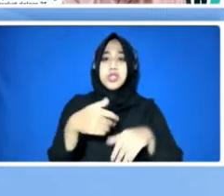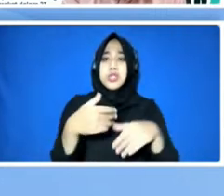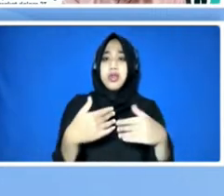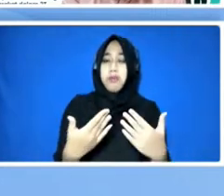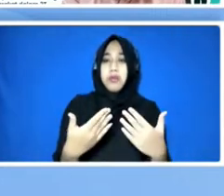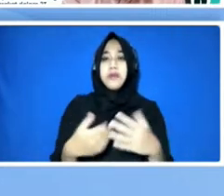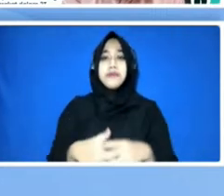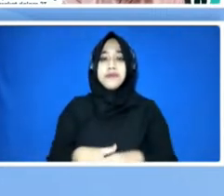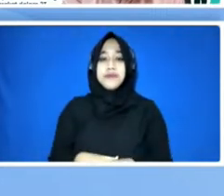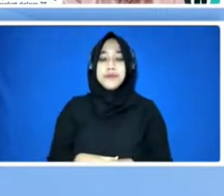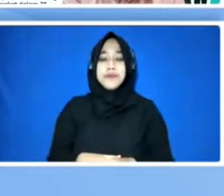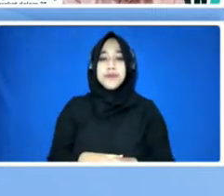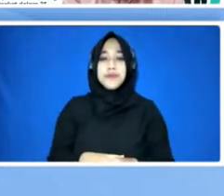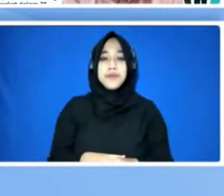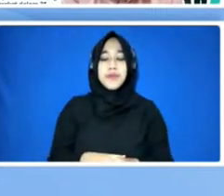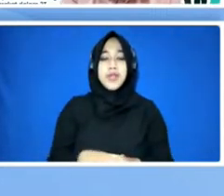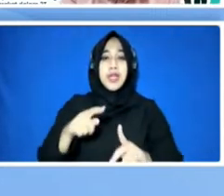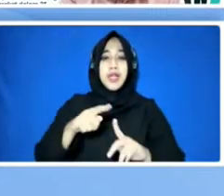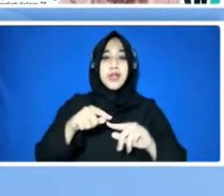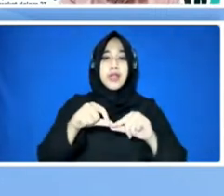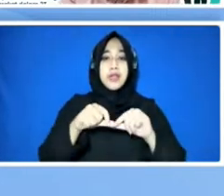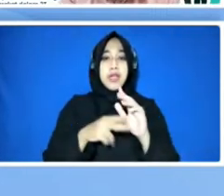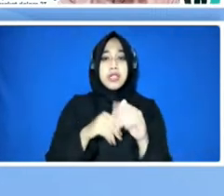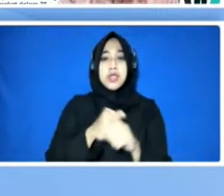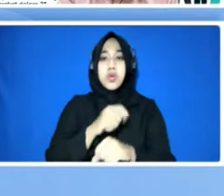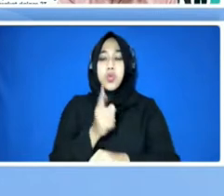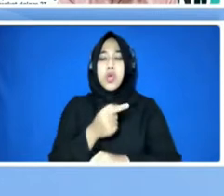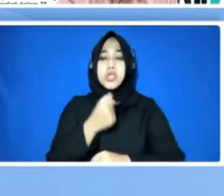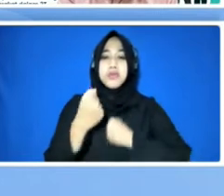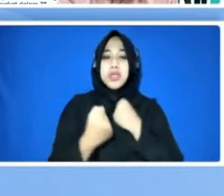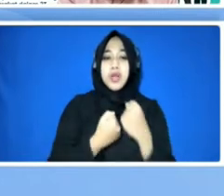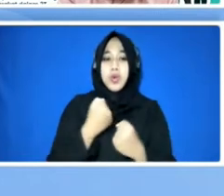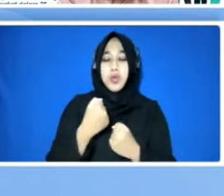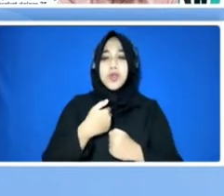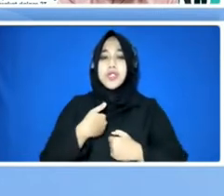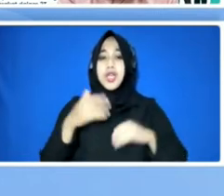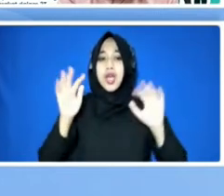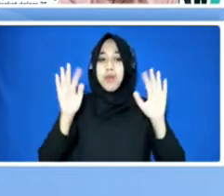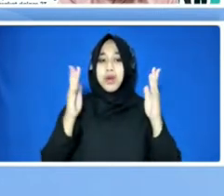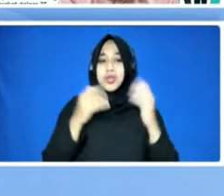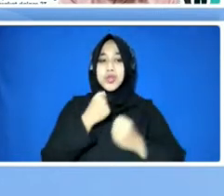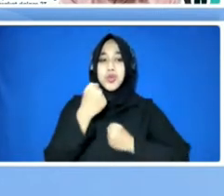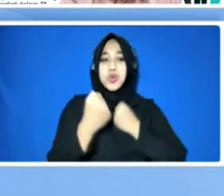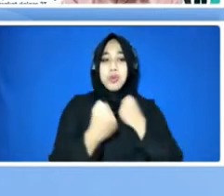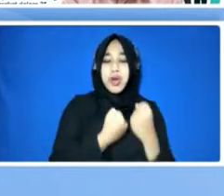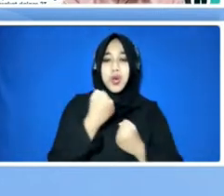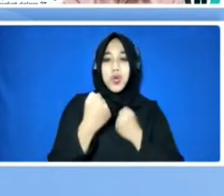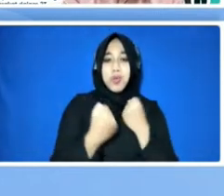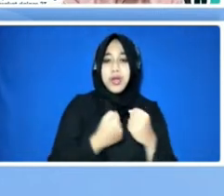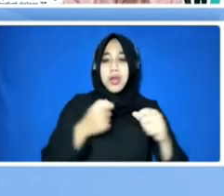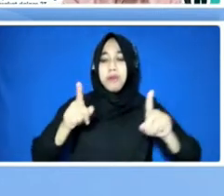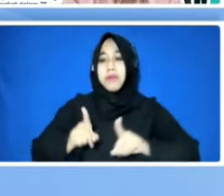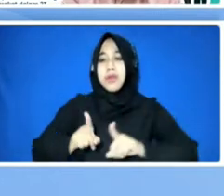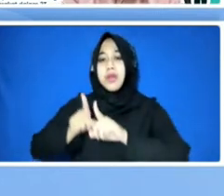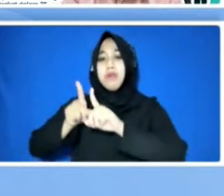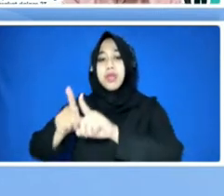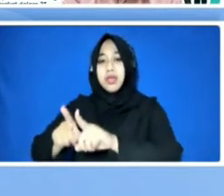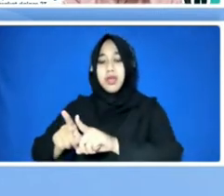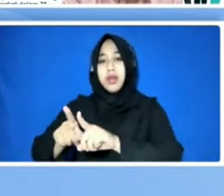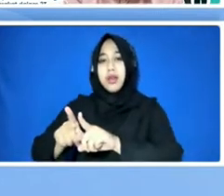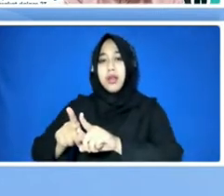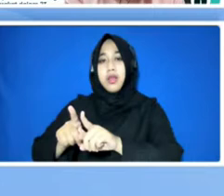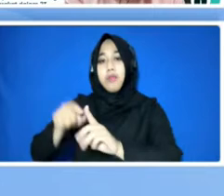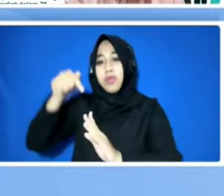namanya tracing mesti dilakukan. Jadi saya sangat mengapresiasi tadi upaya-upaya pendampingan untuk